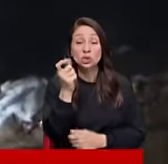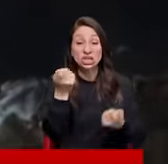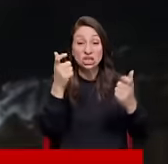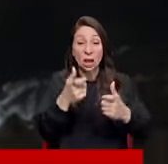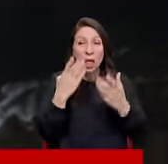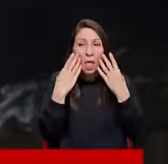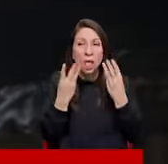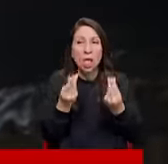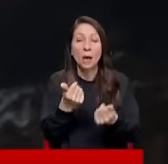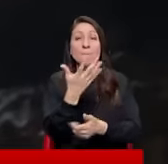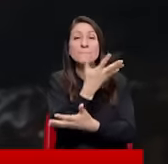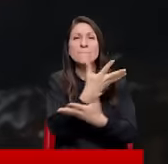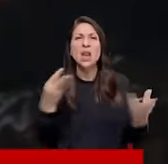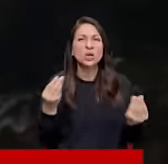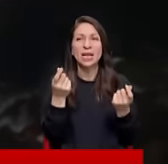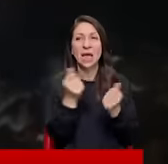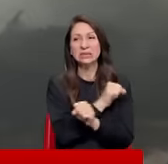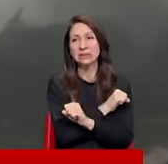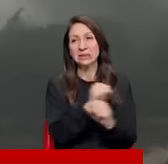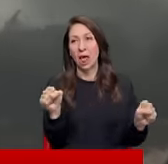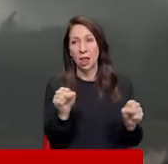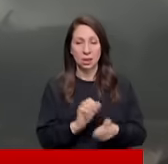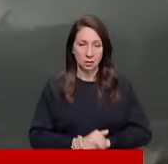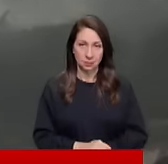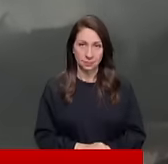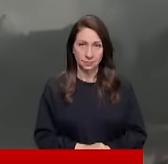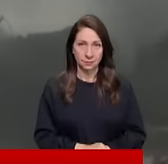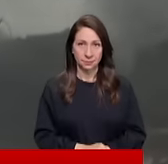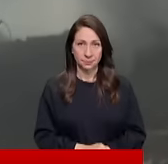döndü. Milyonlarca liralık zarar meydana geldi.